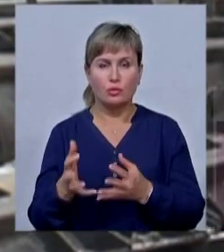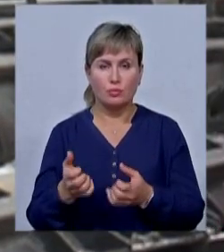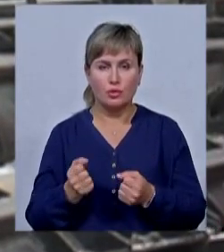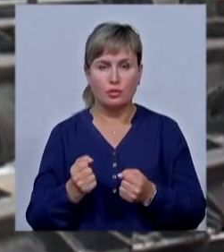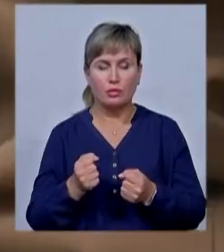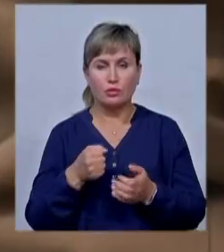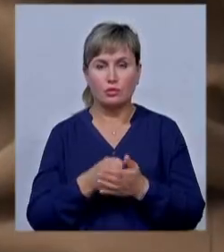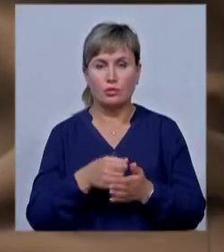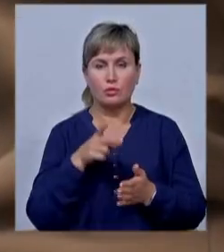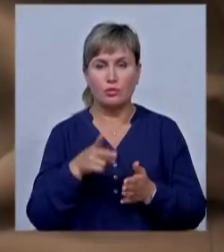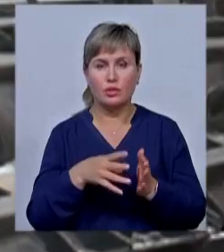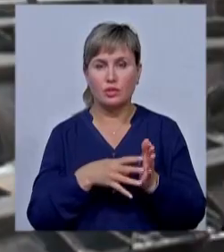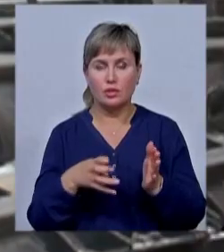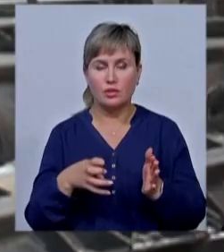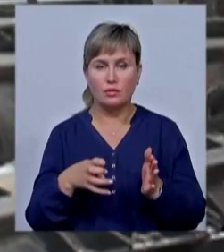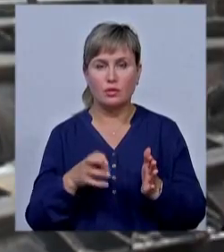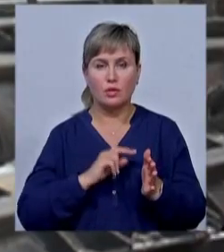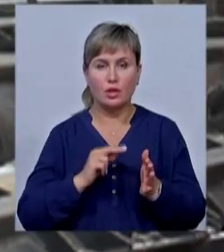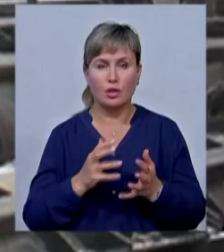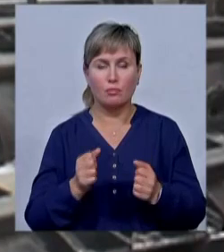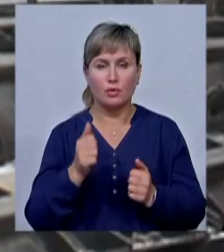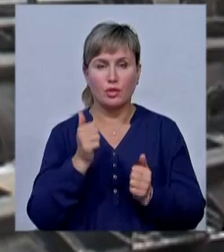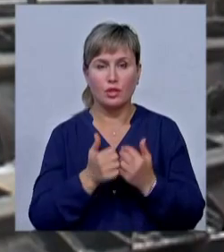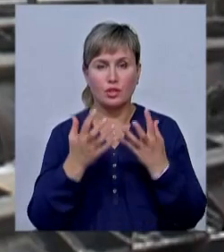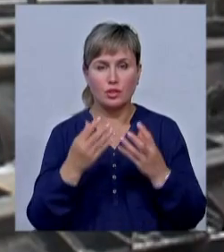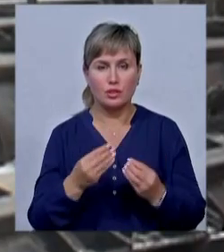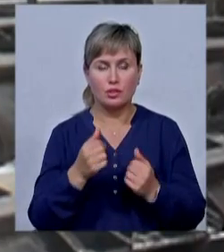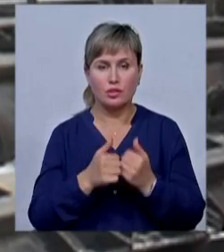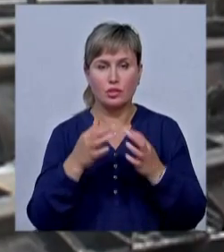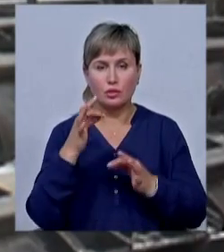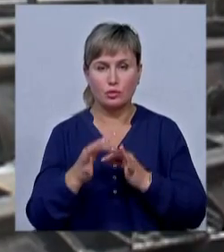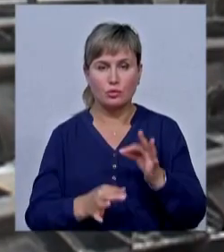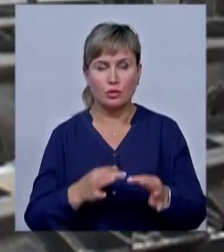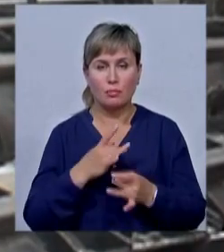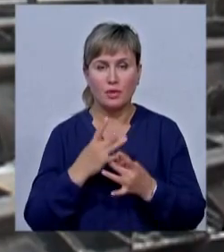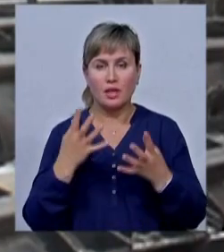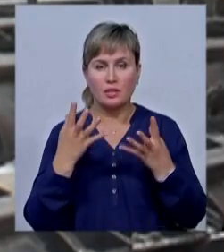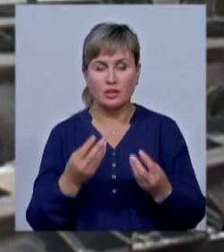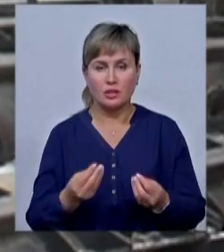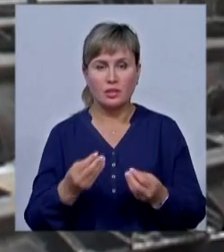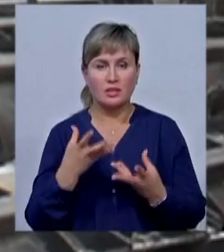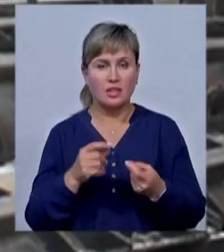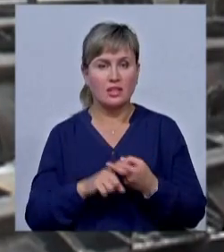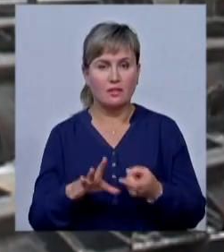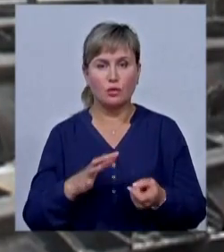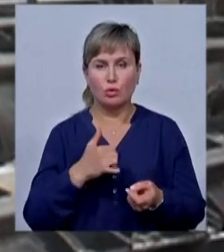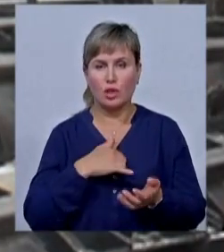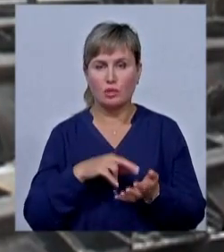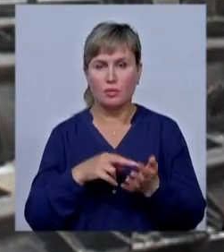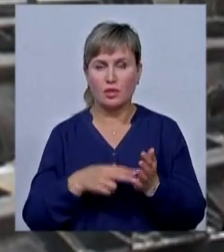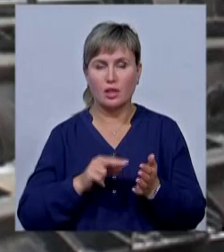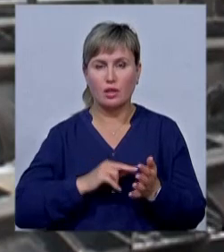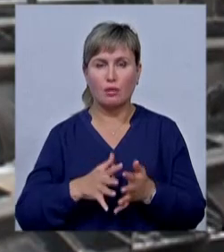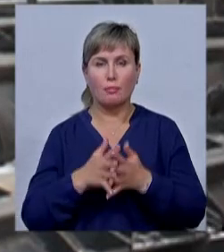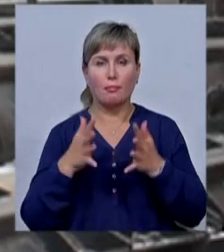до 2900. Ежедневно, ежесуточно, в праздничные дни, вот на День независимости, у нас планируется выход